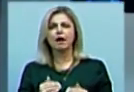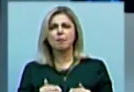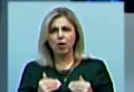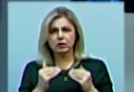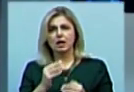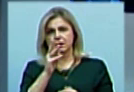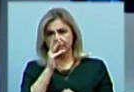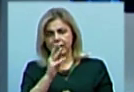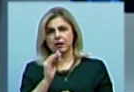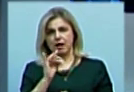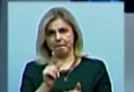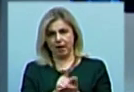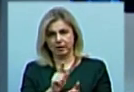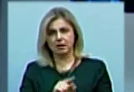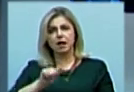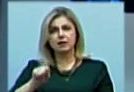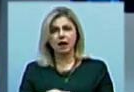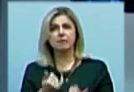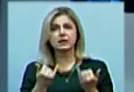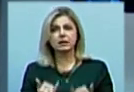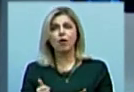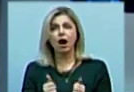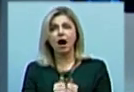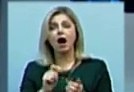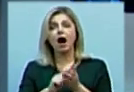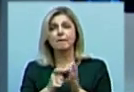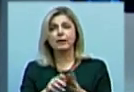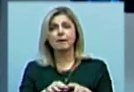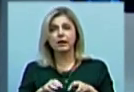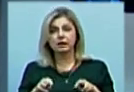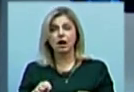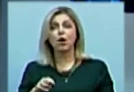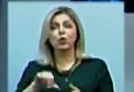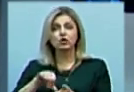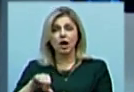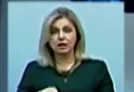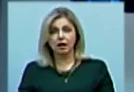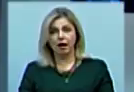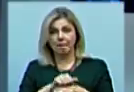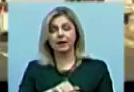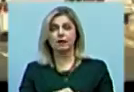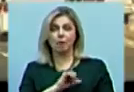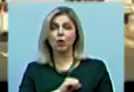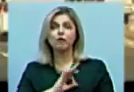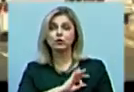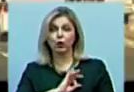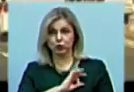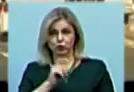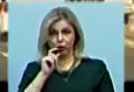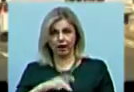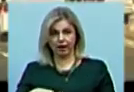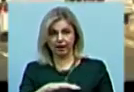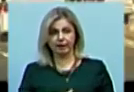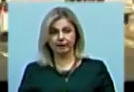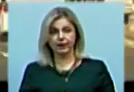та пенсії вимагали сьогодні біля Кабінету міністрів учасники мітингу профспілок України. На